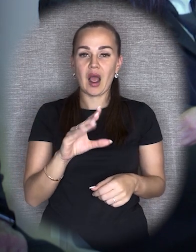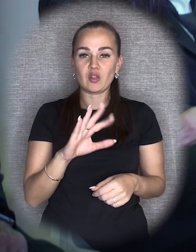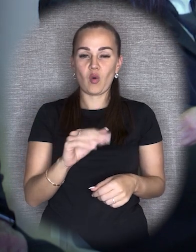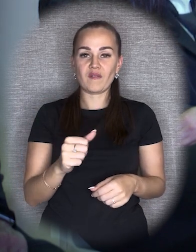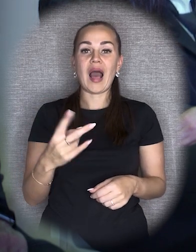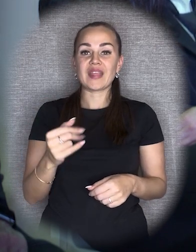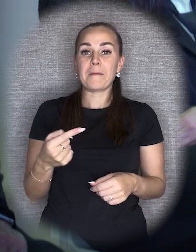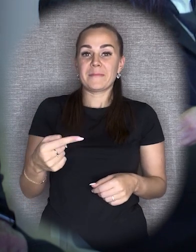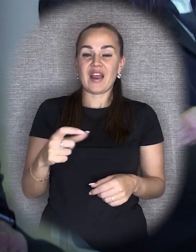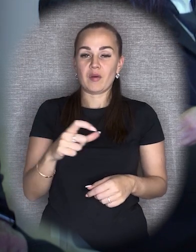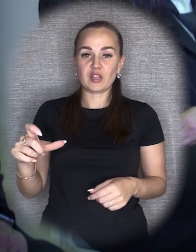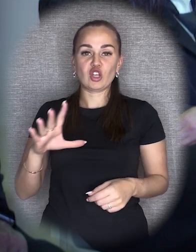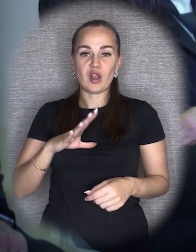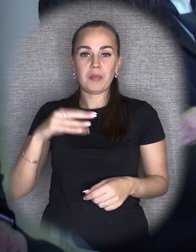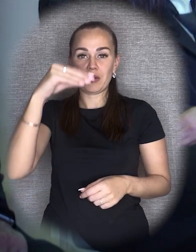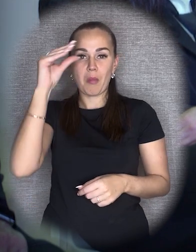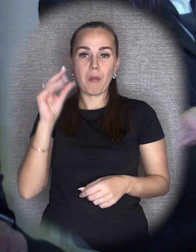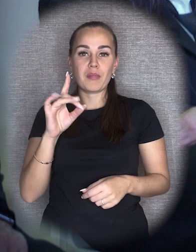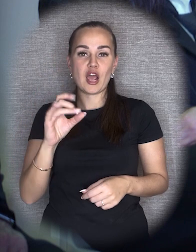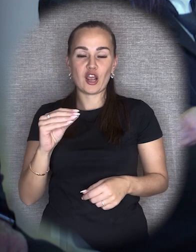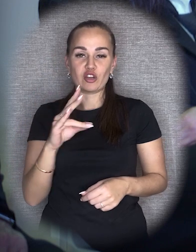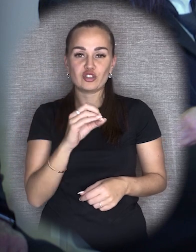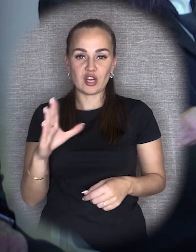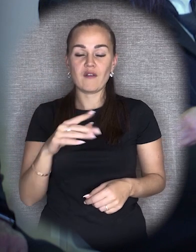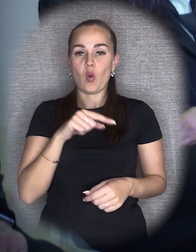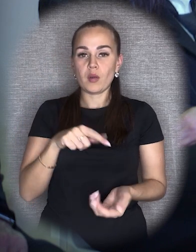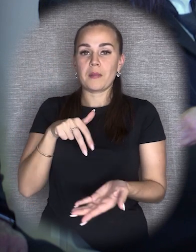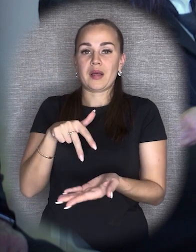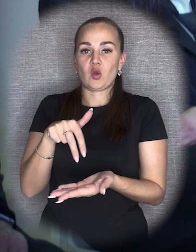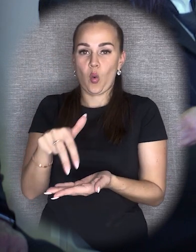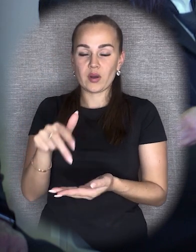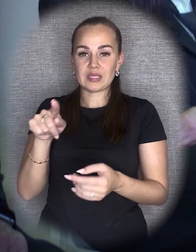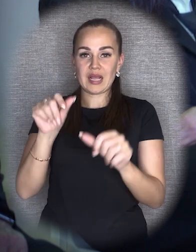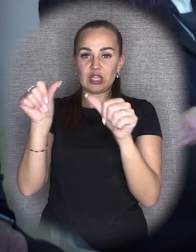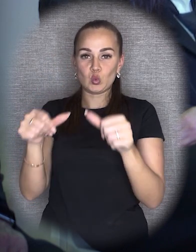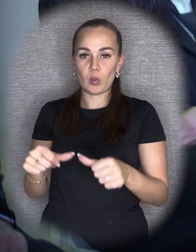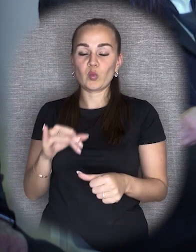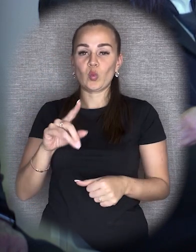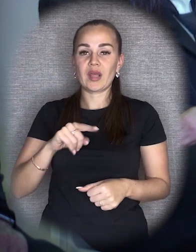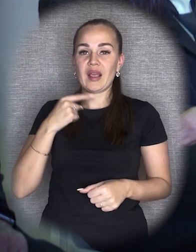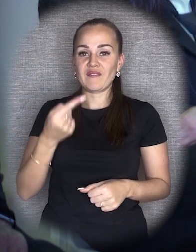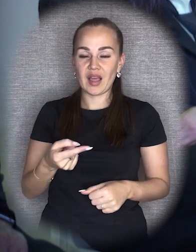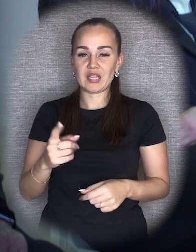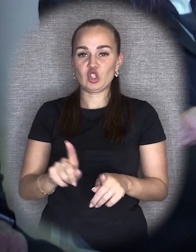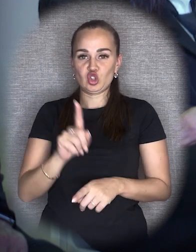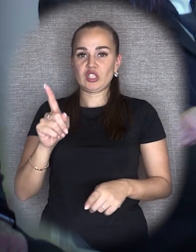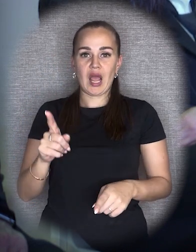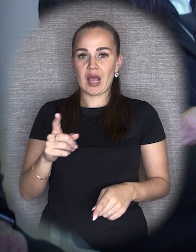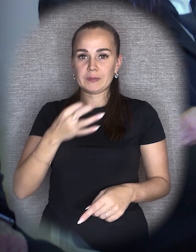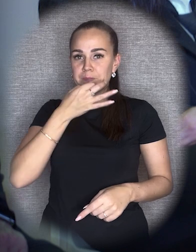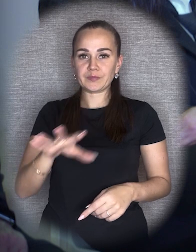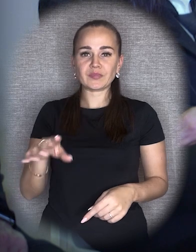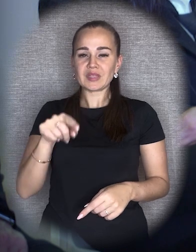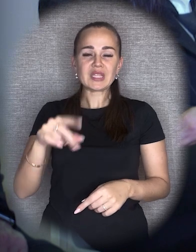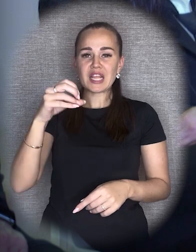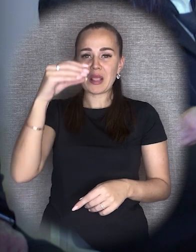стоял Брежнев. И Романов подходит к этому скульптуре и говорит, начинает возмущаться, что это не